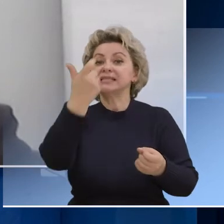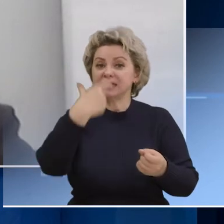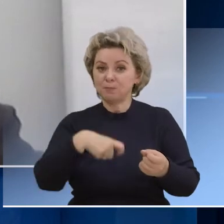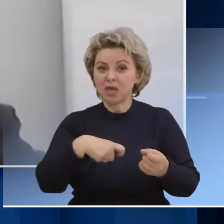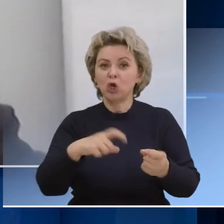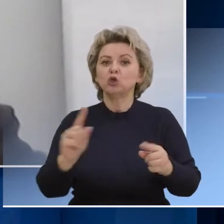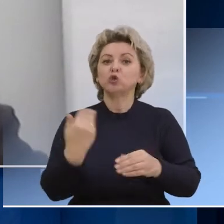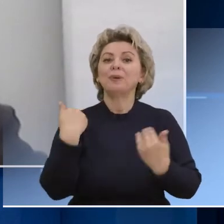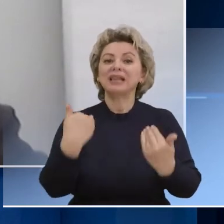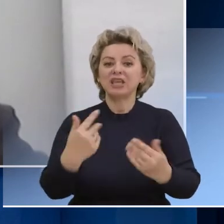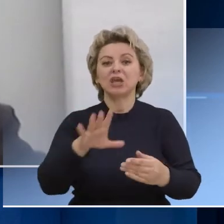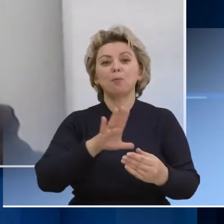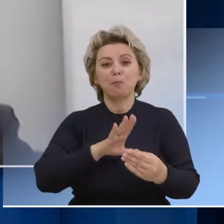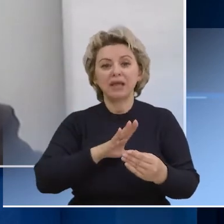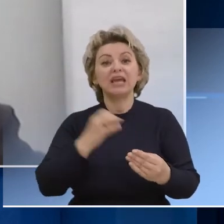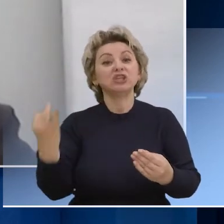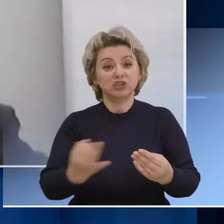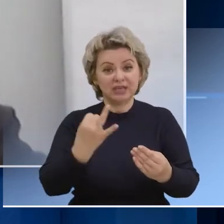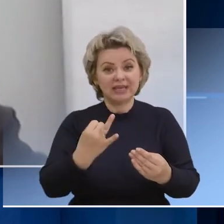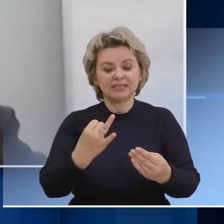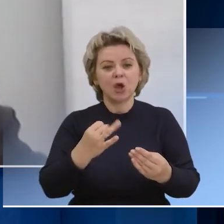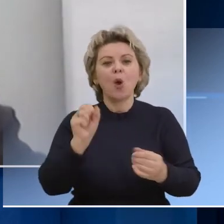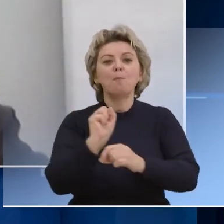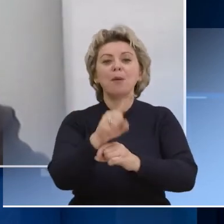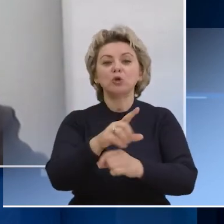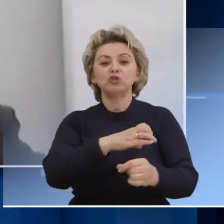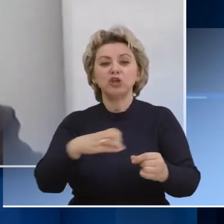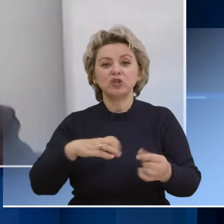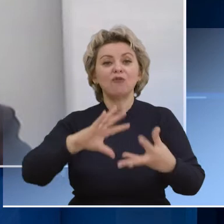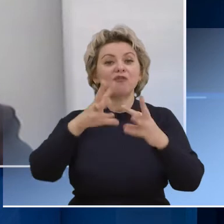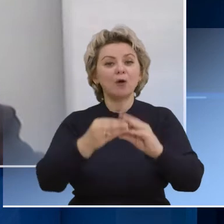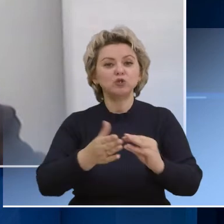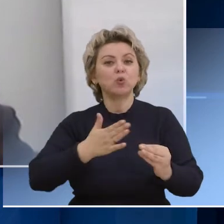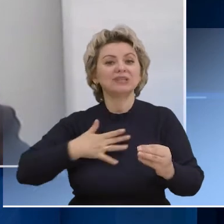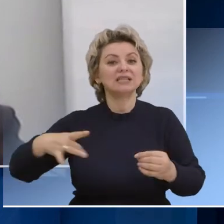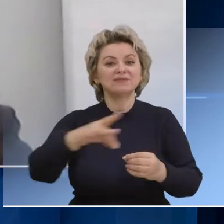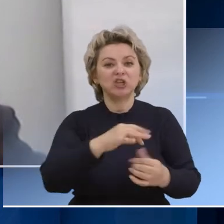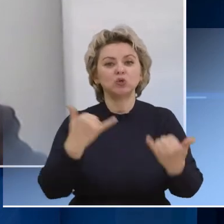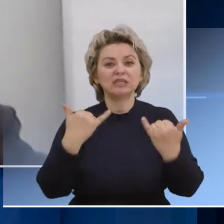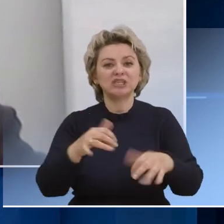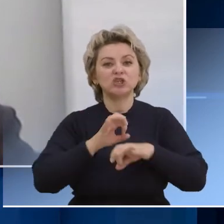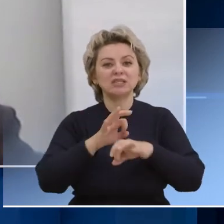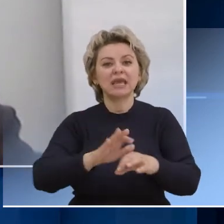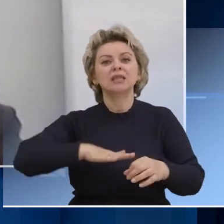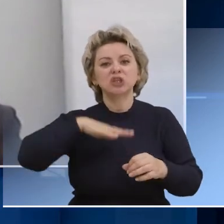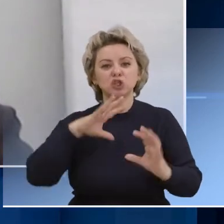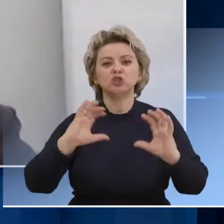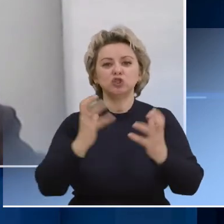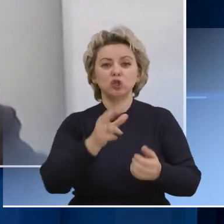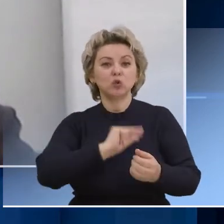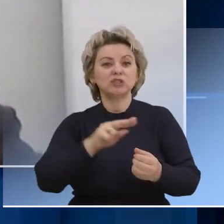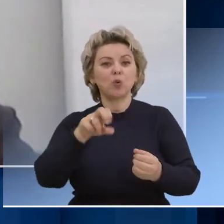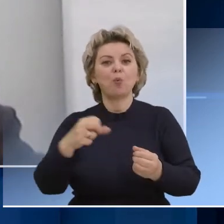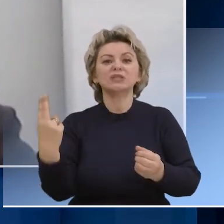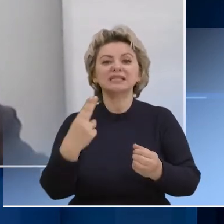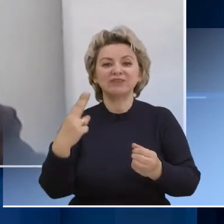к себе, чтобы для них это было заманчиво. А по поручению губернатора вообще у нас в регионе сейчас ведется достаточно серьезная